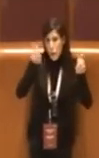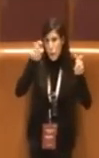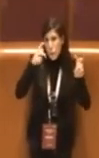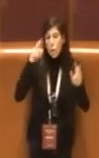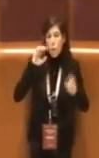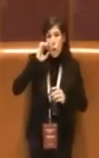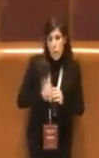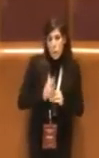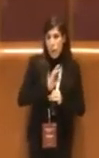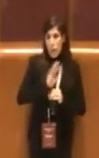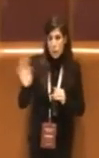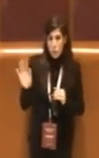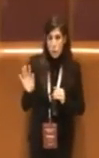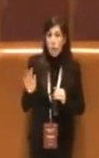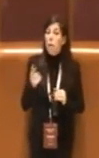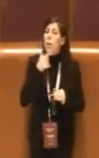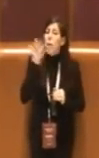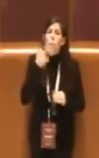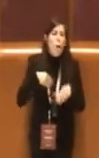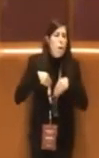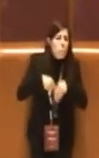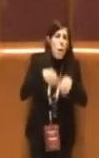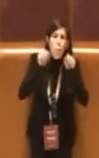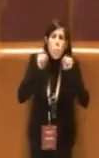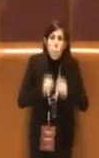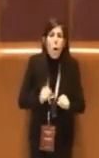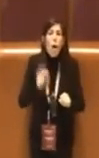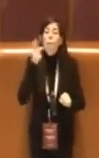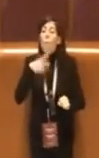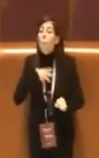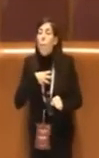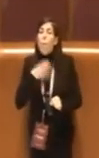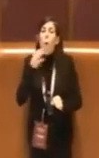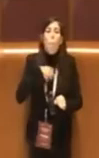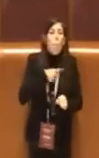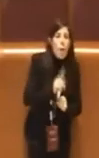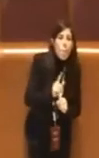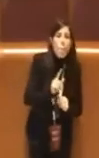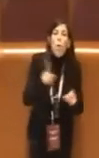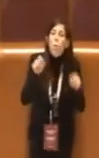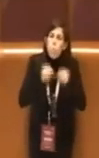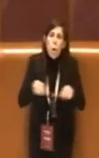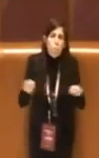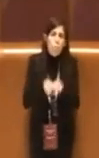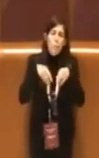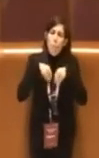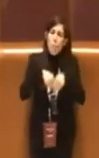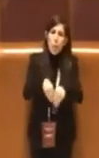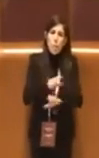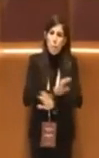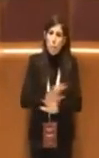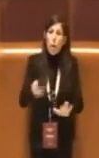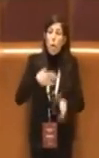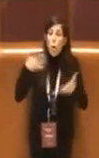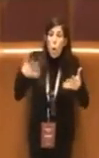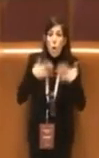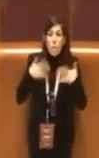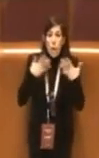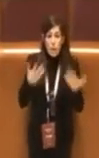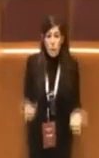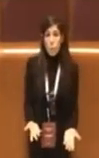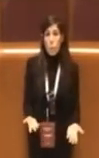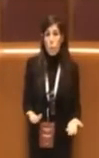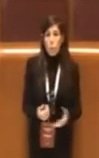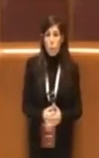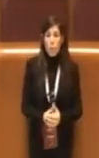colleghi consiglieri a prescindere dalla loro appartenenza o meno alla Commissione. Per cui